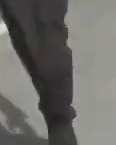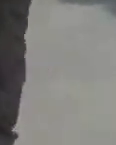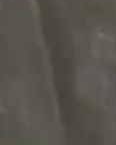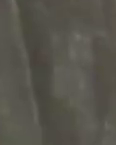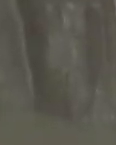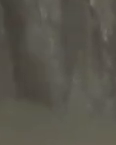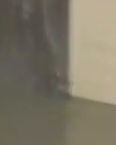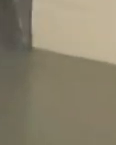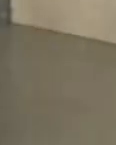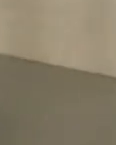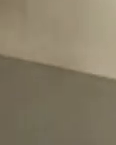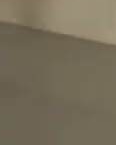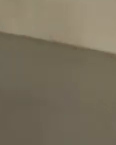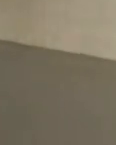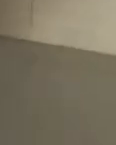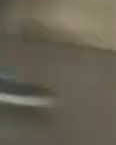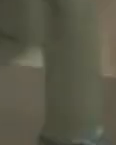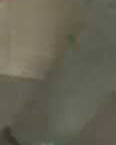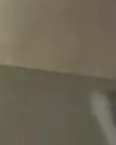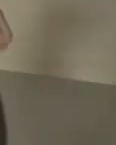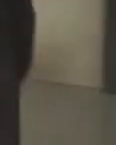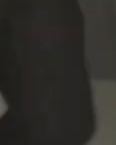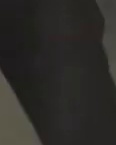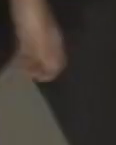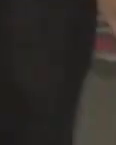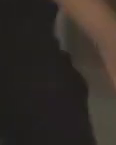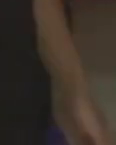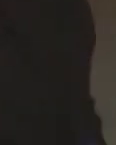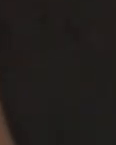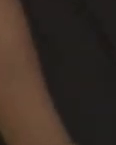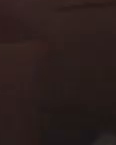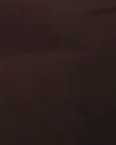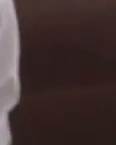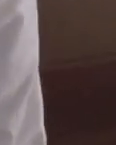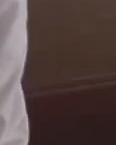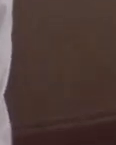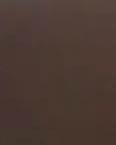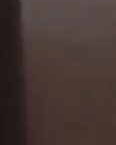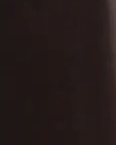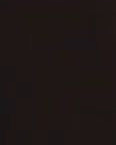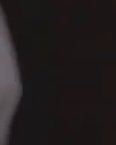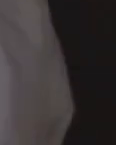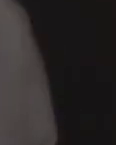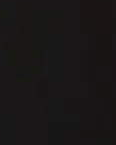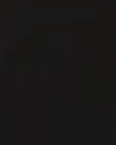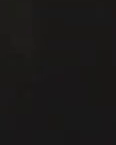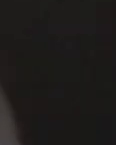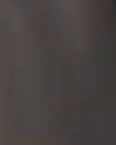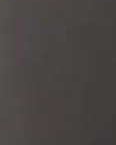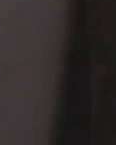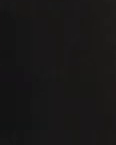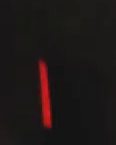tersebut kemudian dibeli oleh Betty, lalu dijual lagi kepada IS yang saat ini masih buron. Oleh IS, bayi kemudian dijual lagi